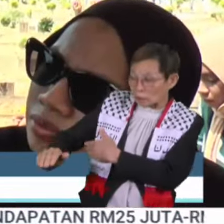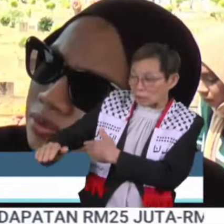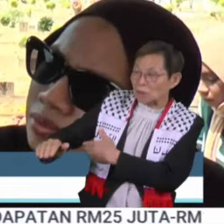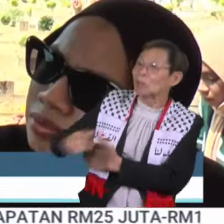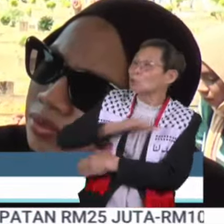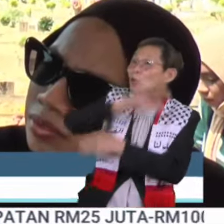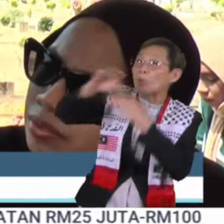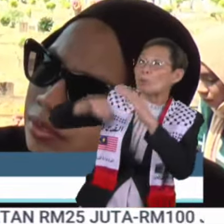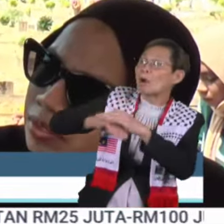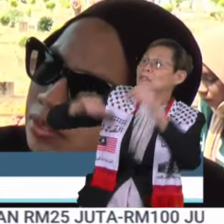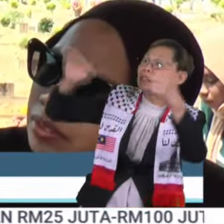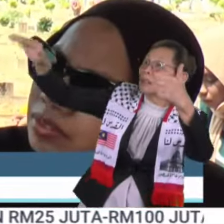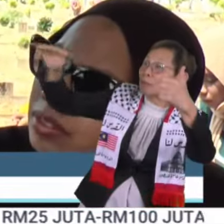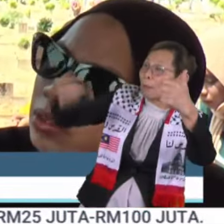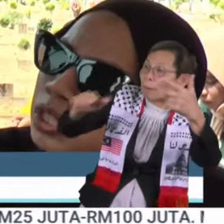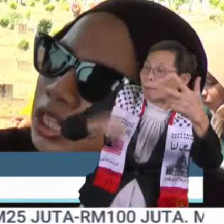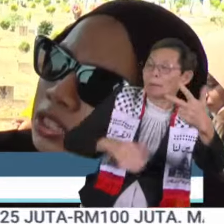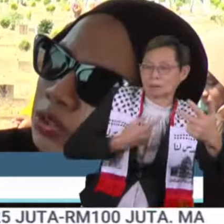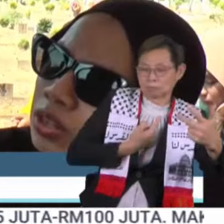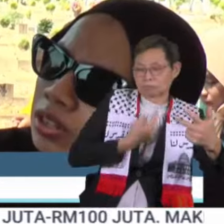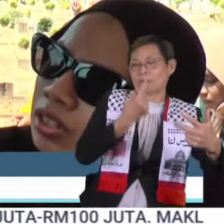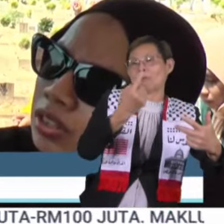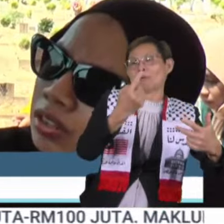beradik. Tinggal saya seorang.